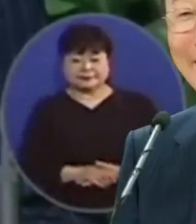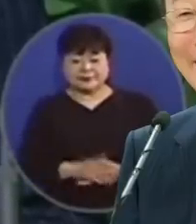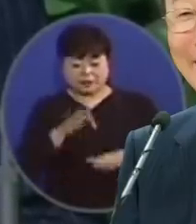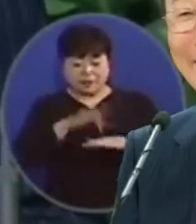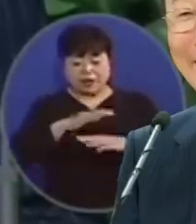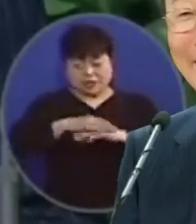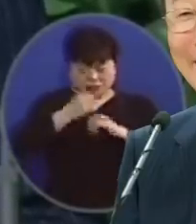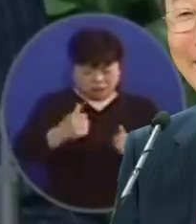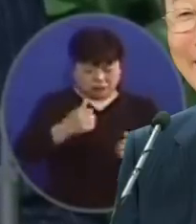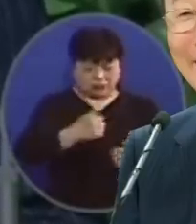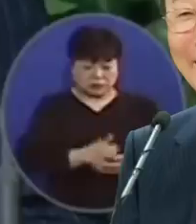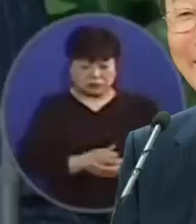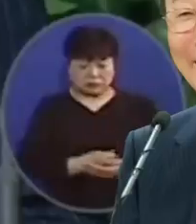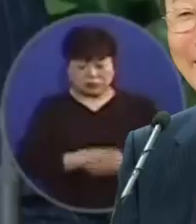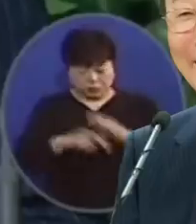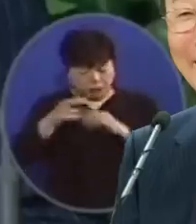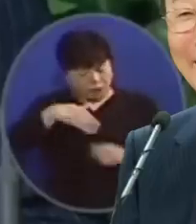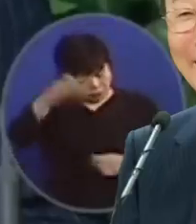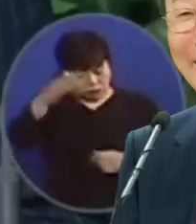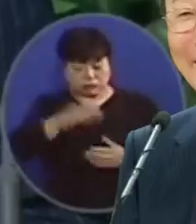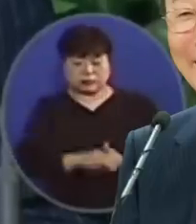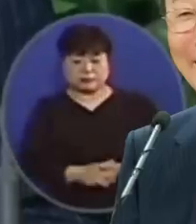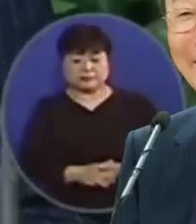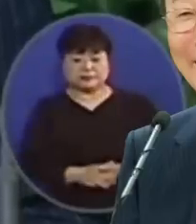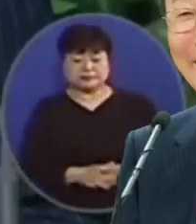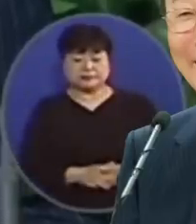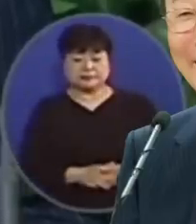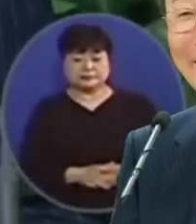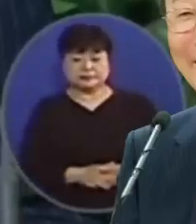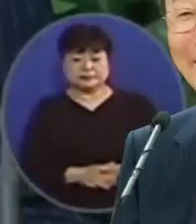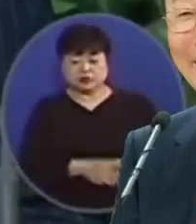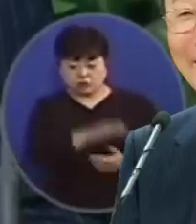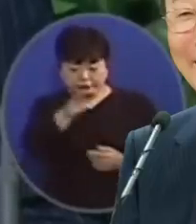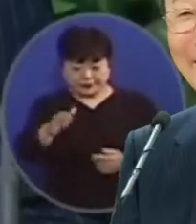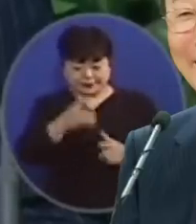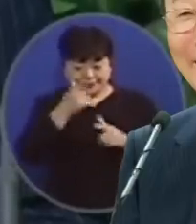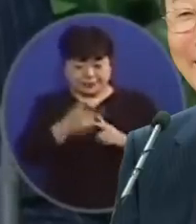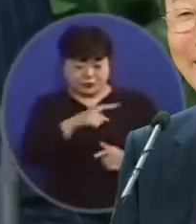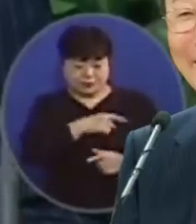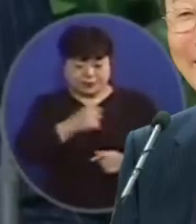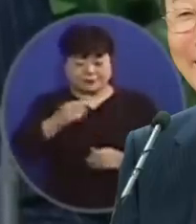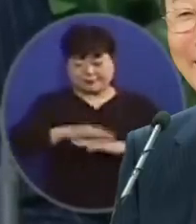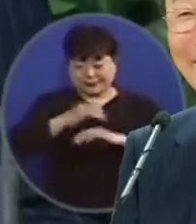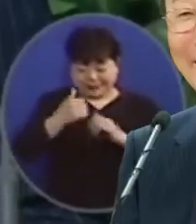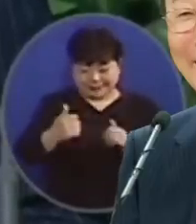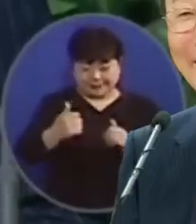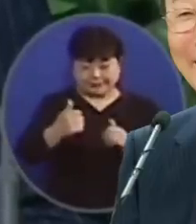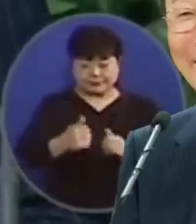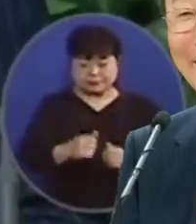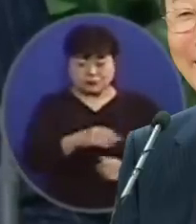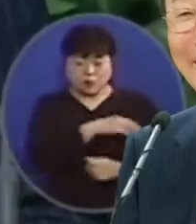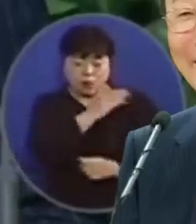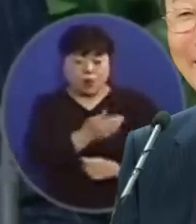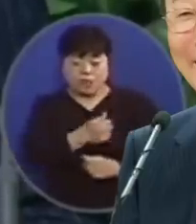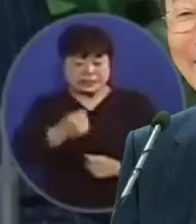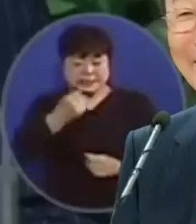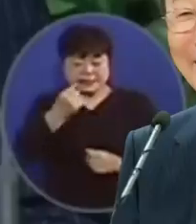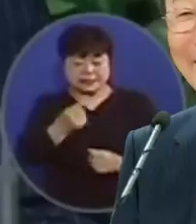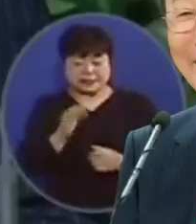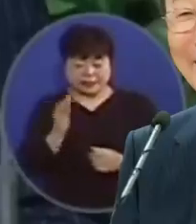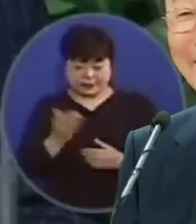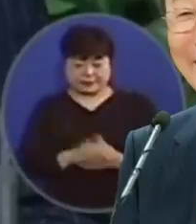마귀를 대적하라. 제가 너를 피하려 했었으니까 우리가 예수 이름으로 대적하고 우리의 권리를 찾아야 될